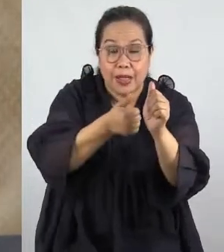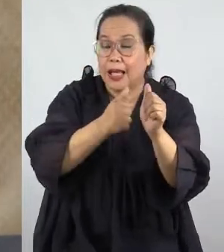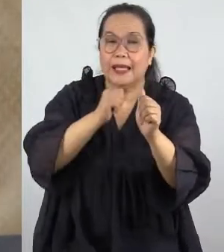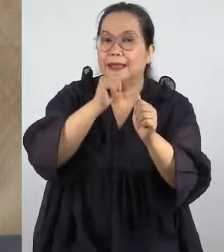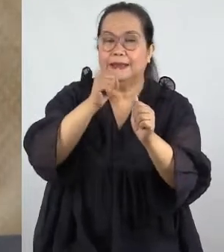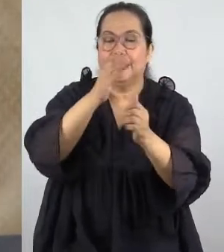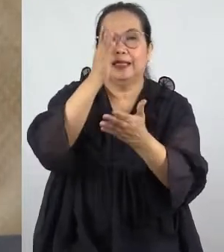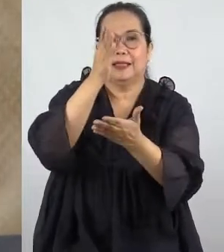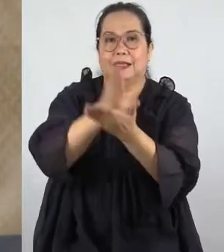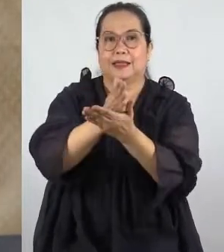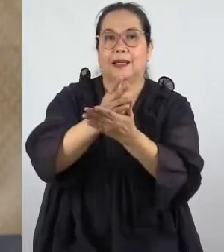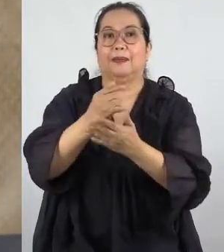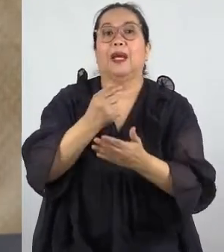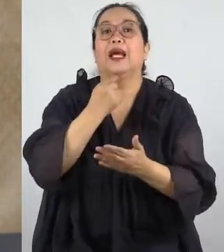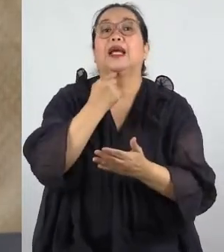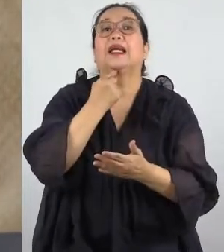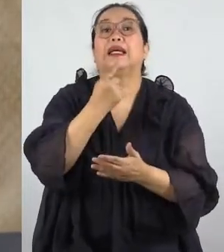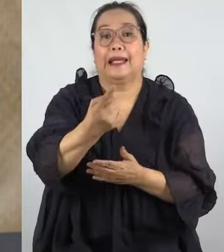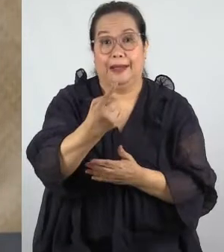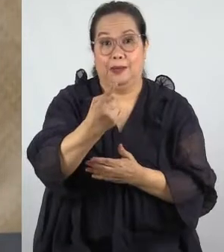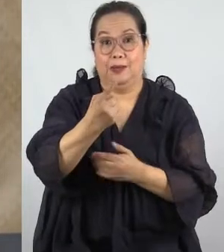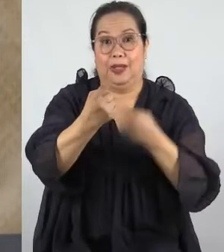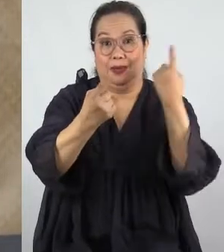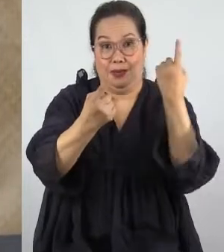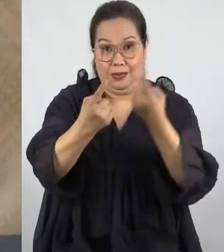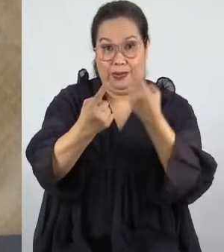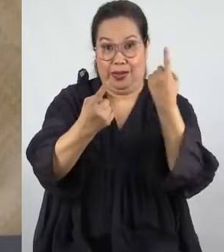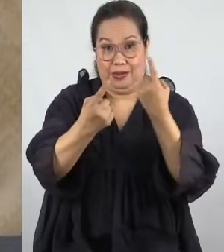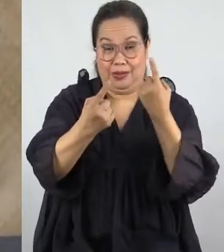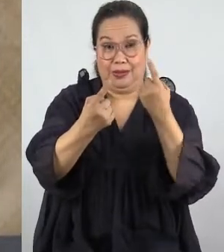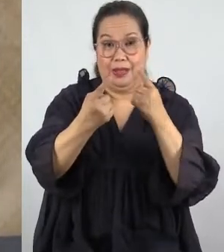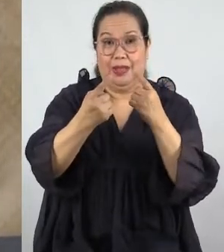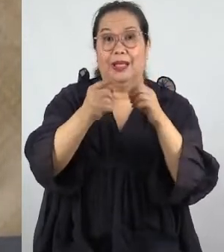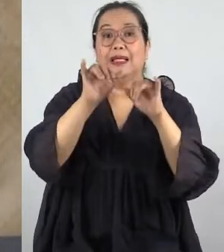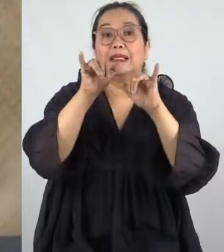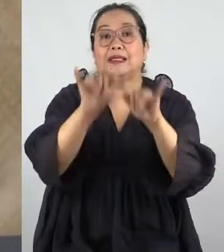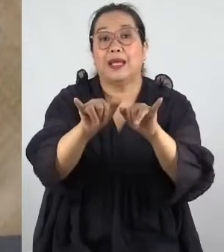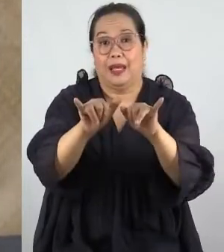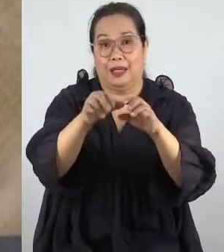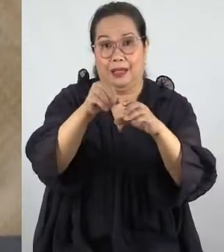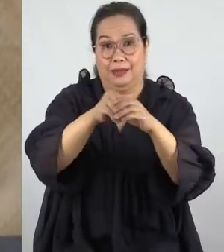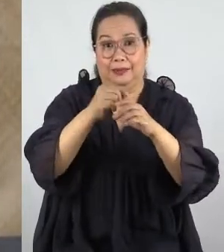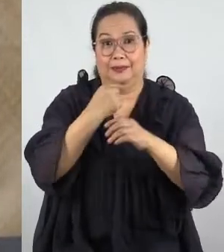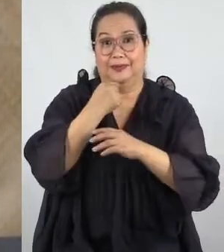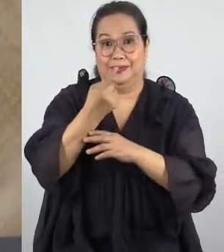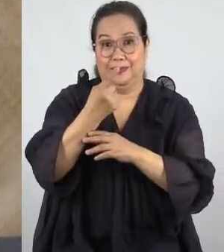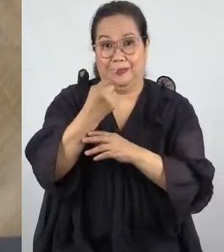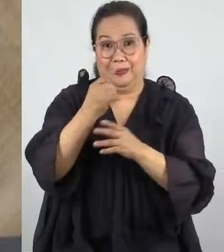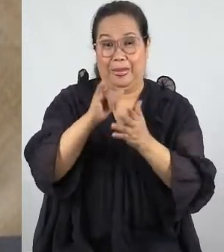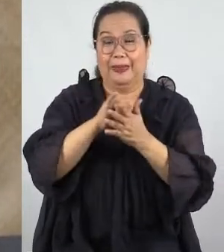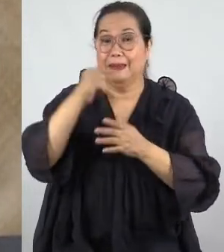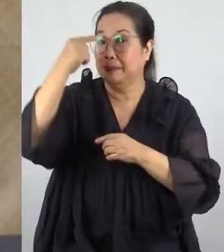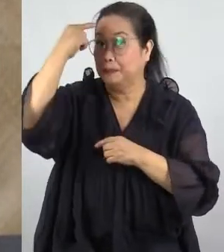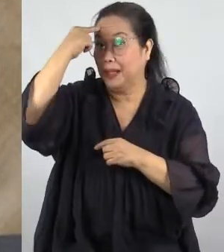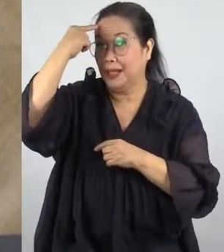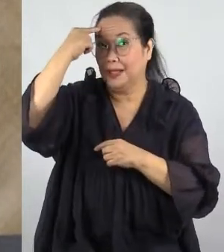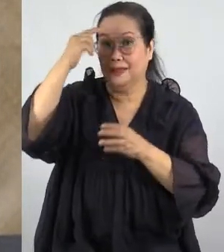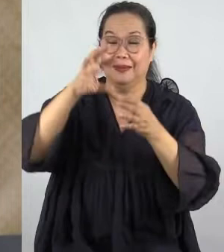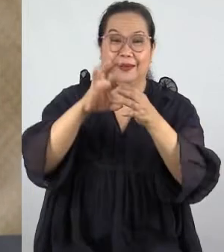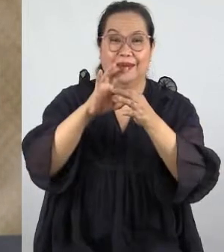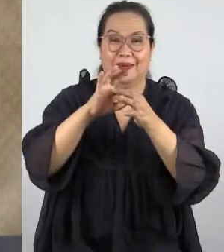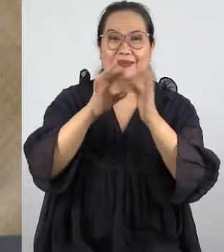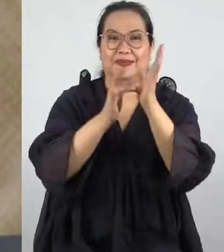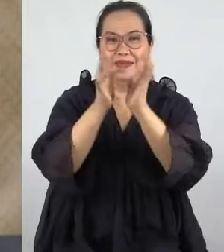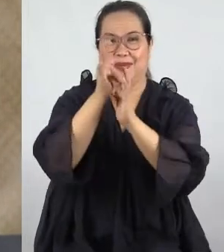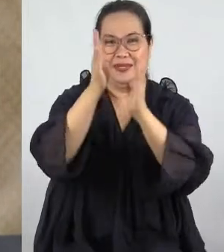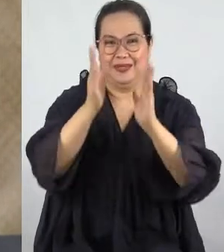nag-graduate sa grade 1. Doon na nakapako. Ganito po ang kaisipan ng mga ganong